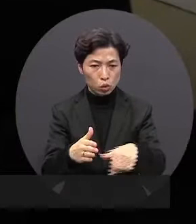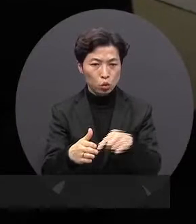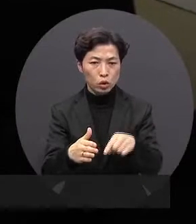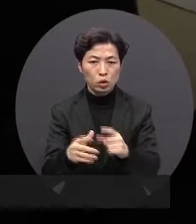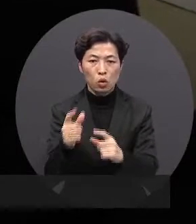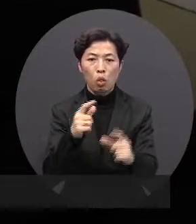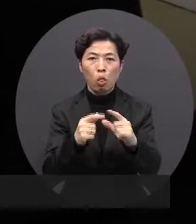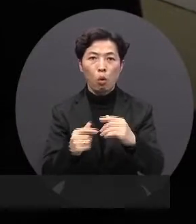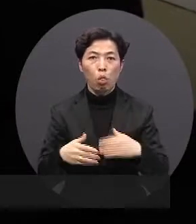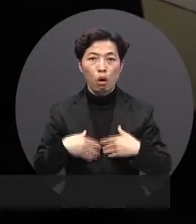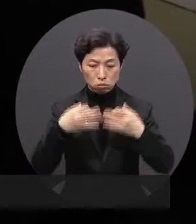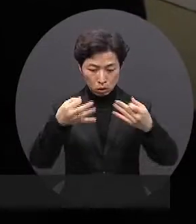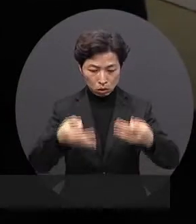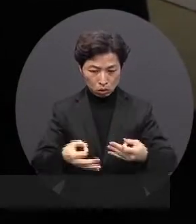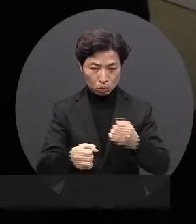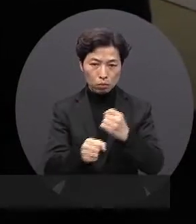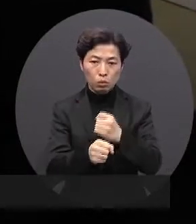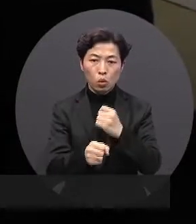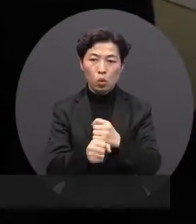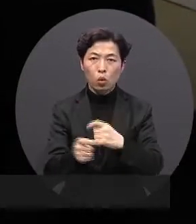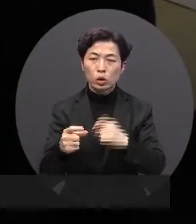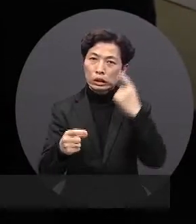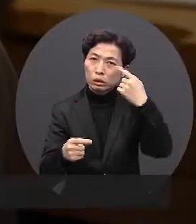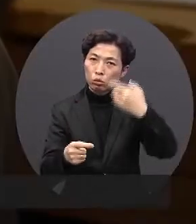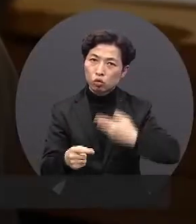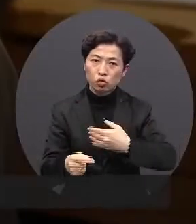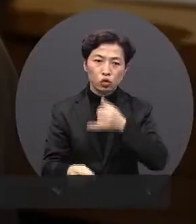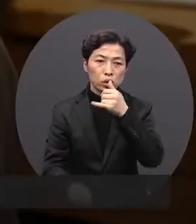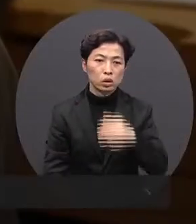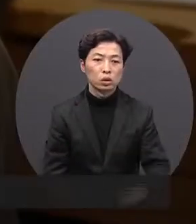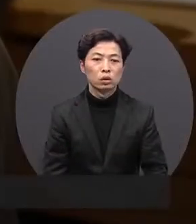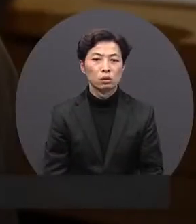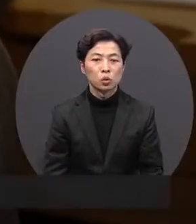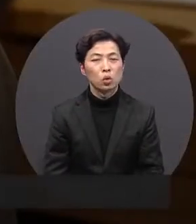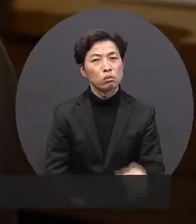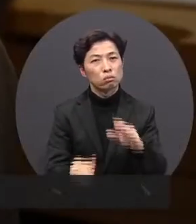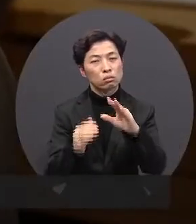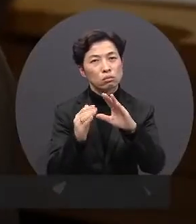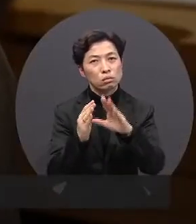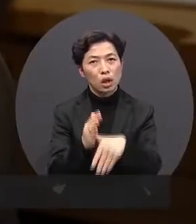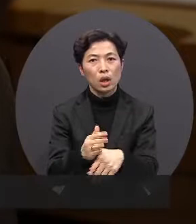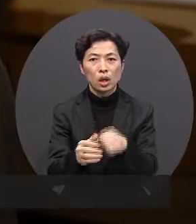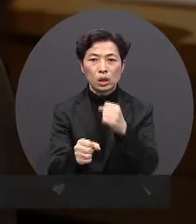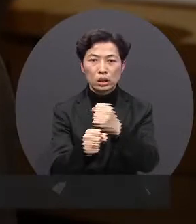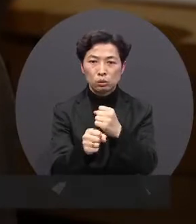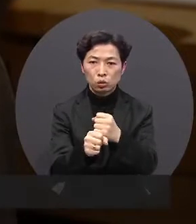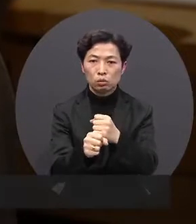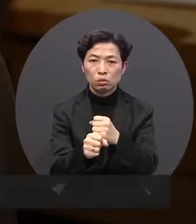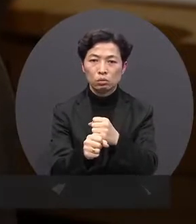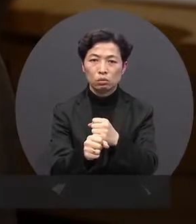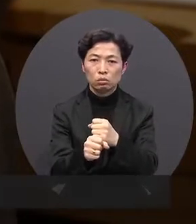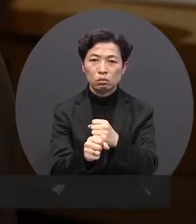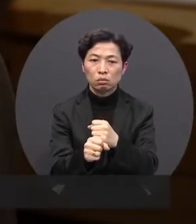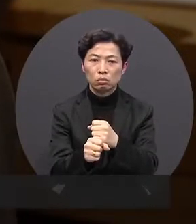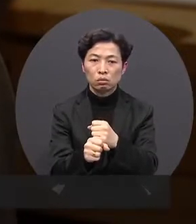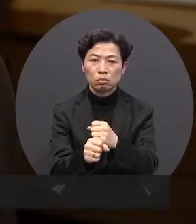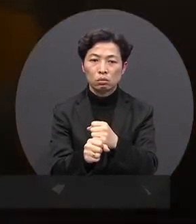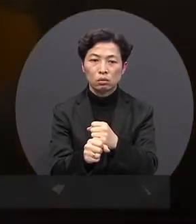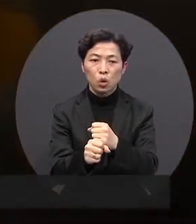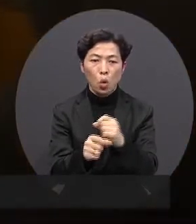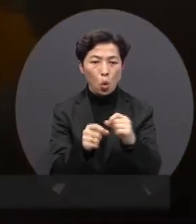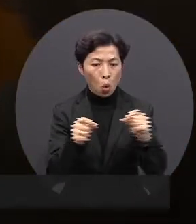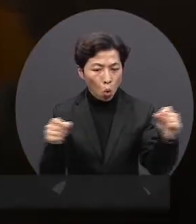더더욱 저의 자신에 대해서 되게 많은 질문을 할 수 있었고 그 작업이 독일에서 봤을 때는 당시